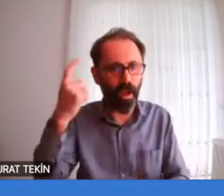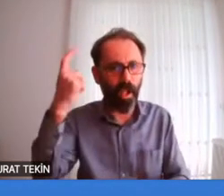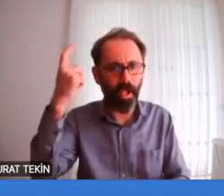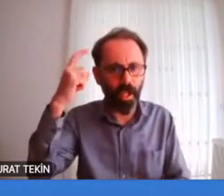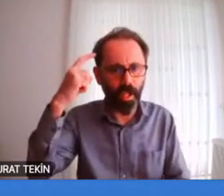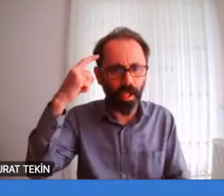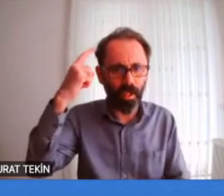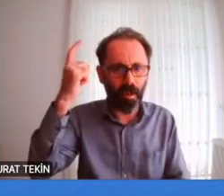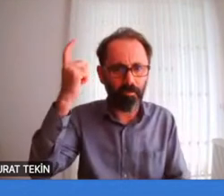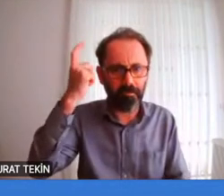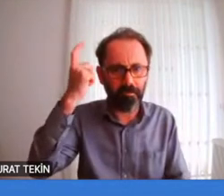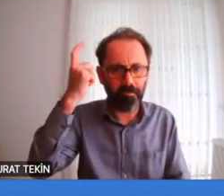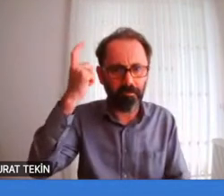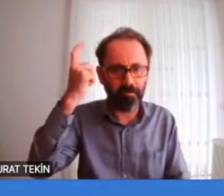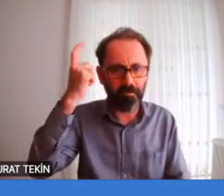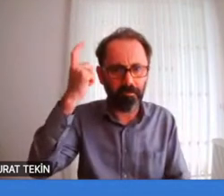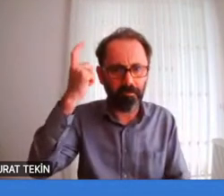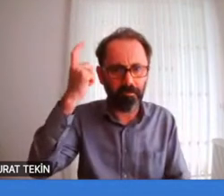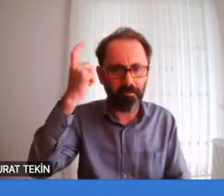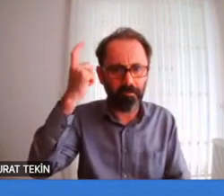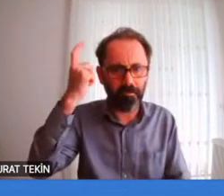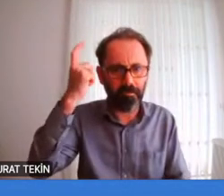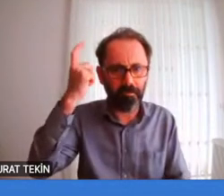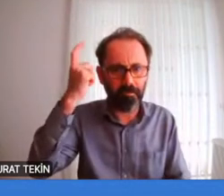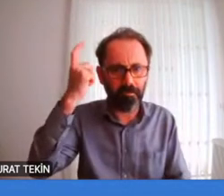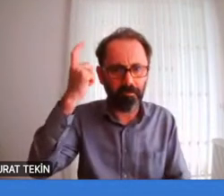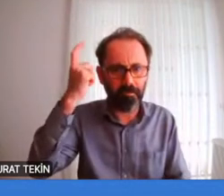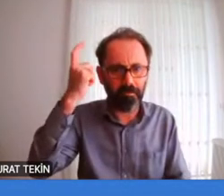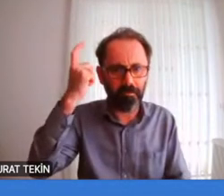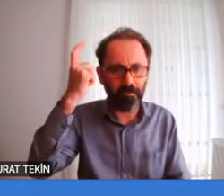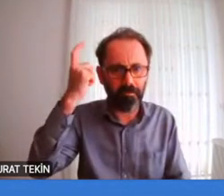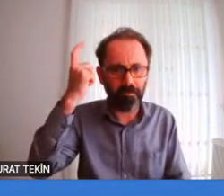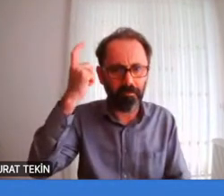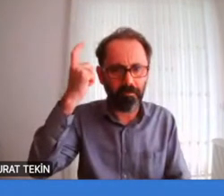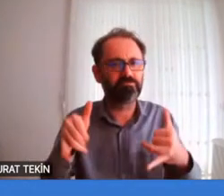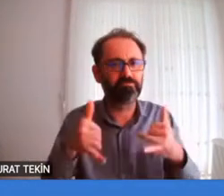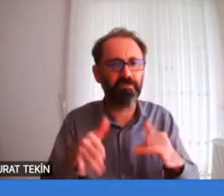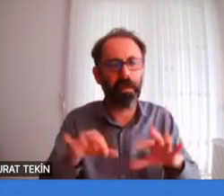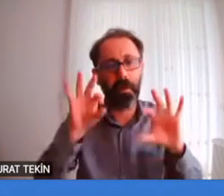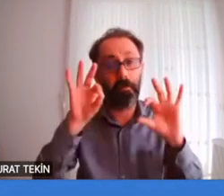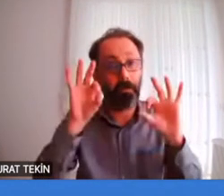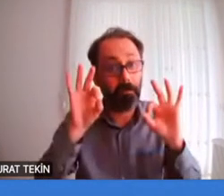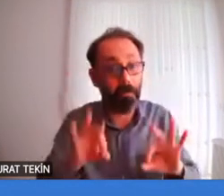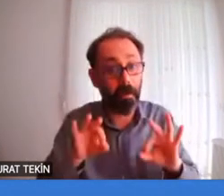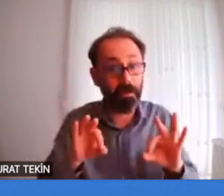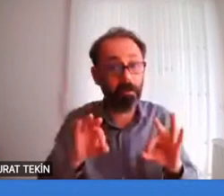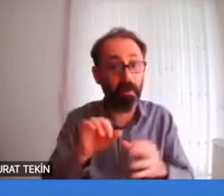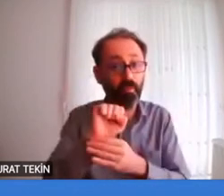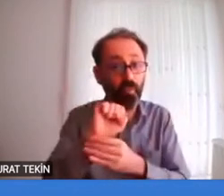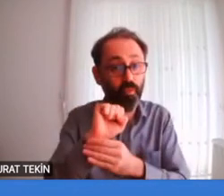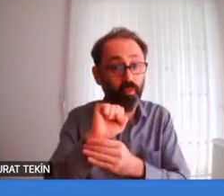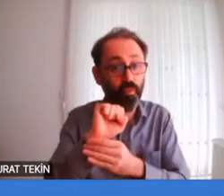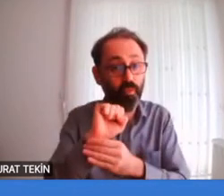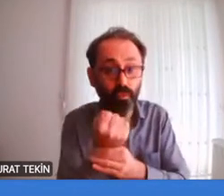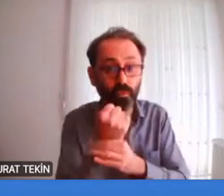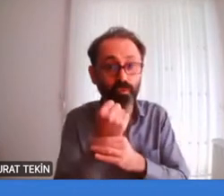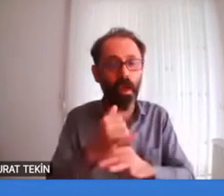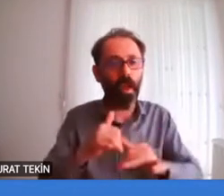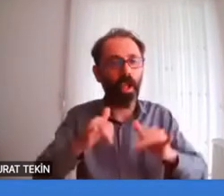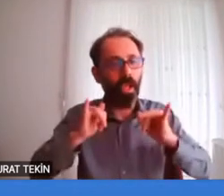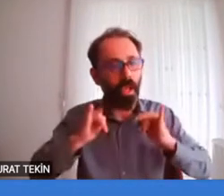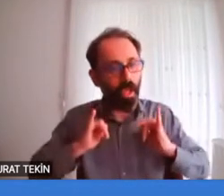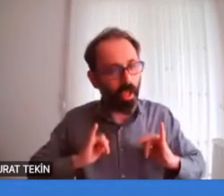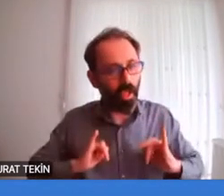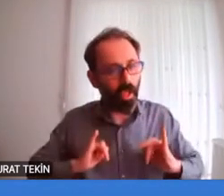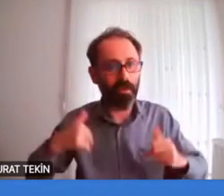kenarda seyrederken şey yapıyoruz, bizden olan korku, tedirginlik çocuklar hiçbiriz yoktu. O kadar rahat yediler ki.